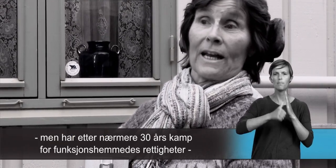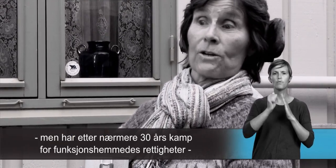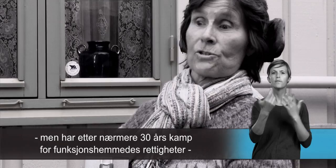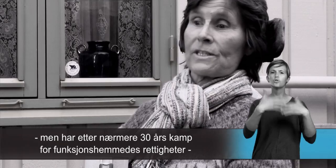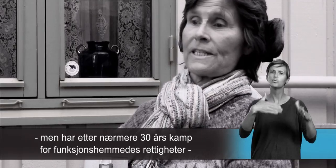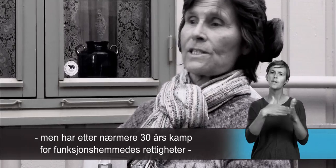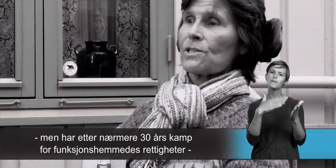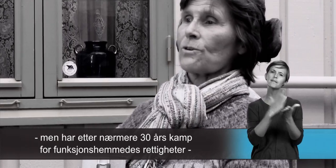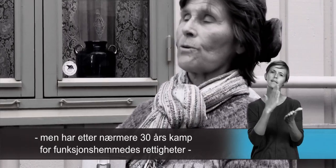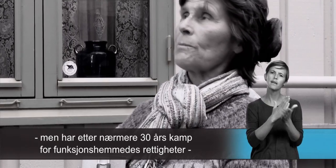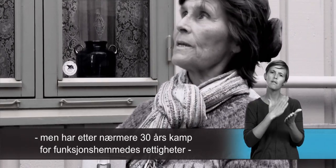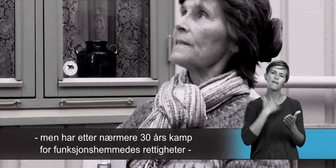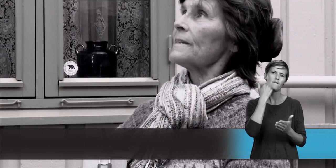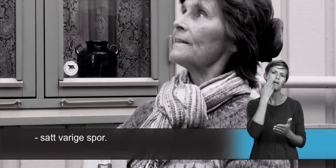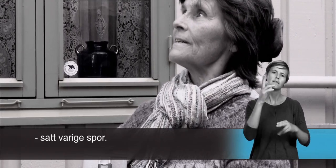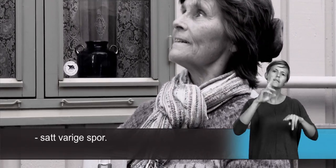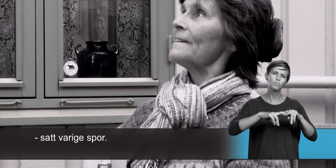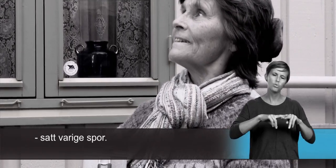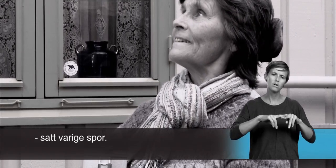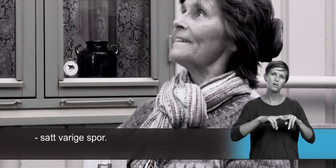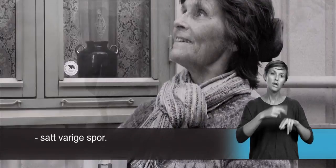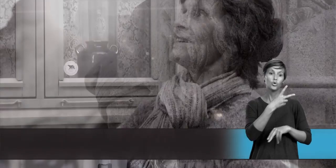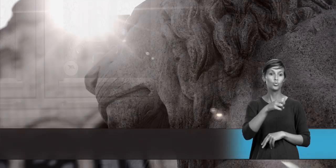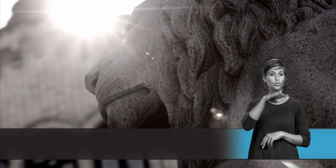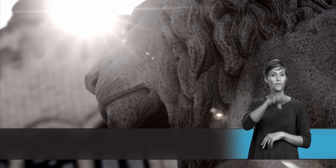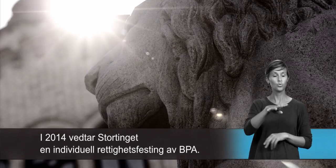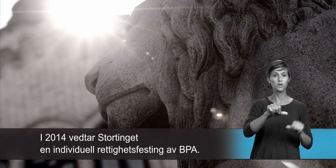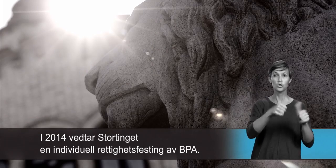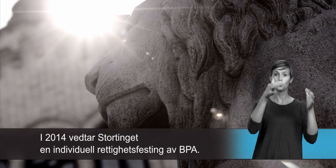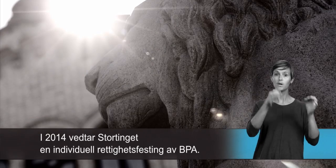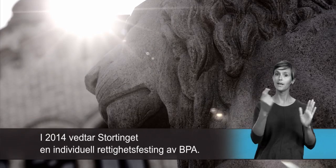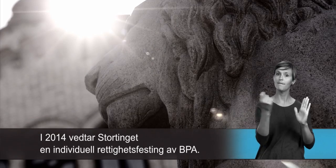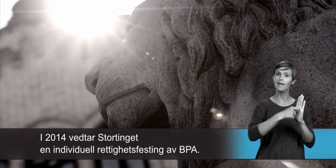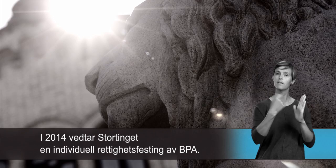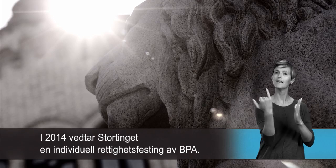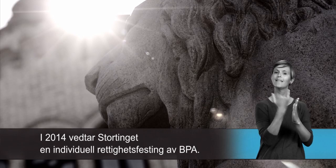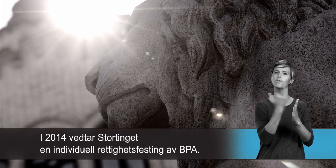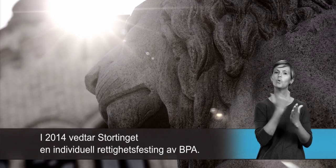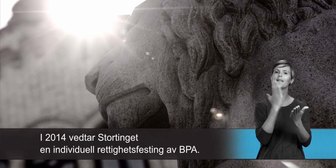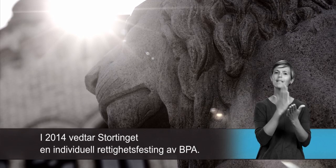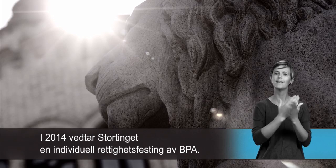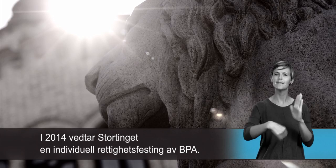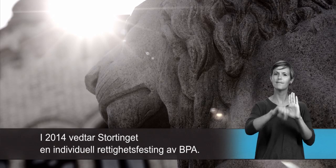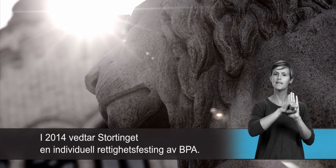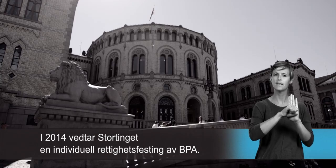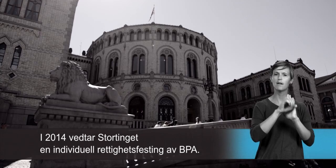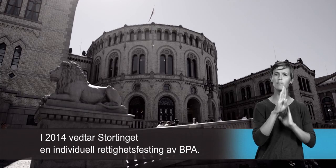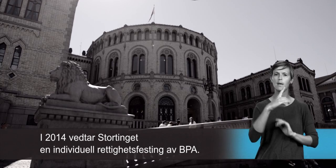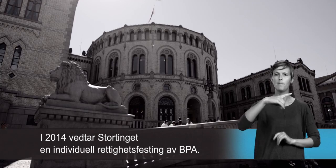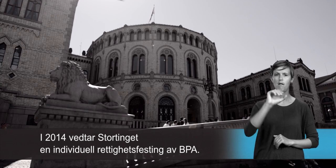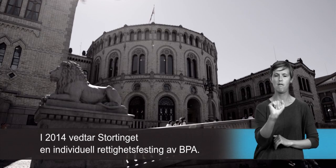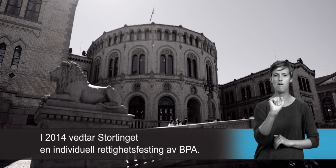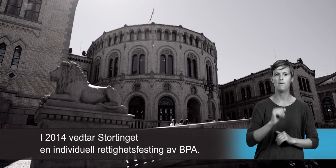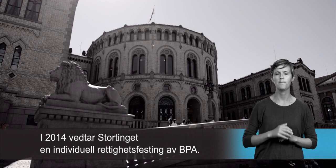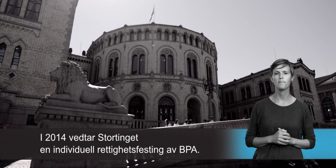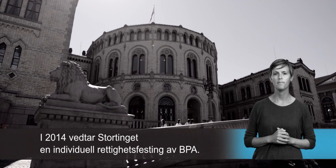30 års kamp for funksjonshemmedes rettigheter satt varige spor. I 2014 vedtar Stortinget en individuell rettighetsfesting